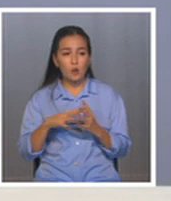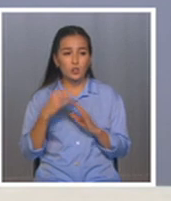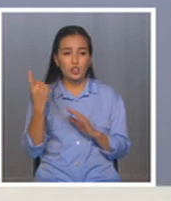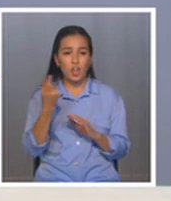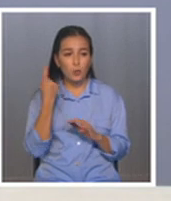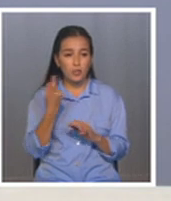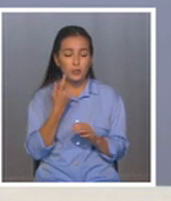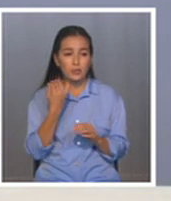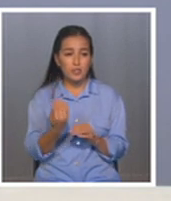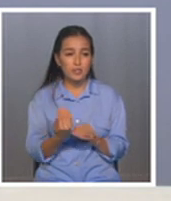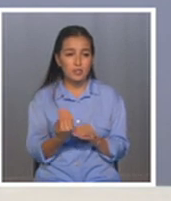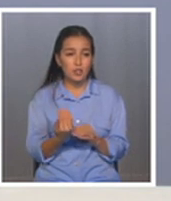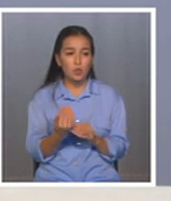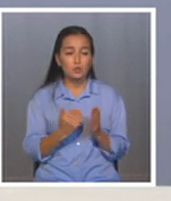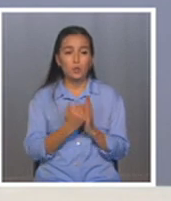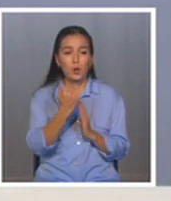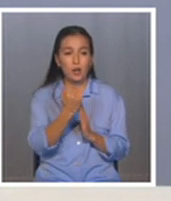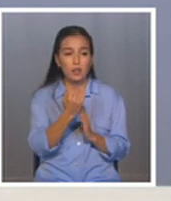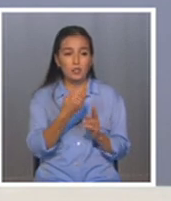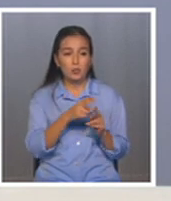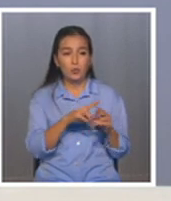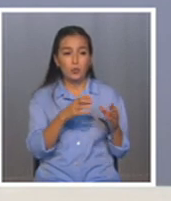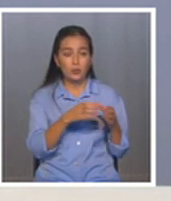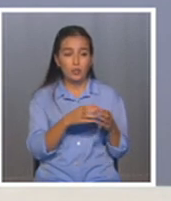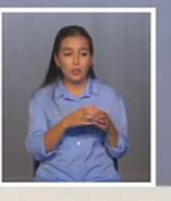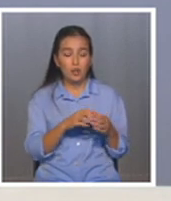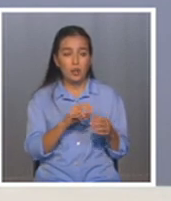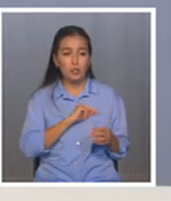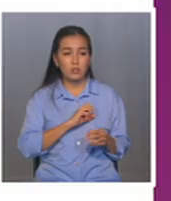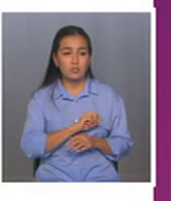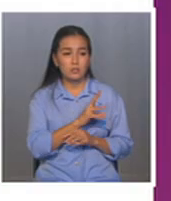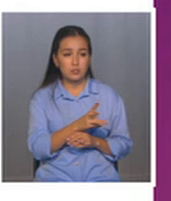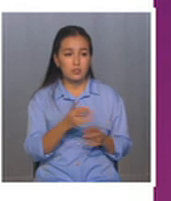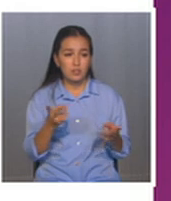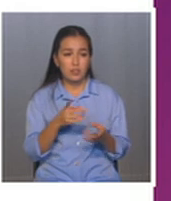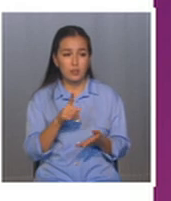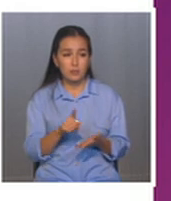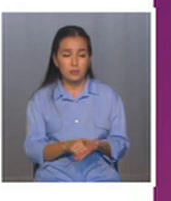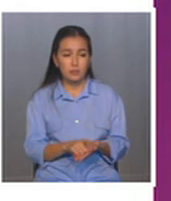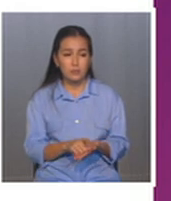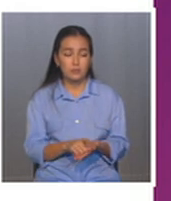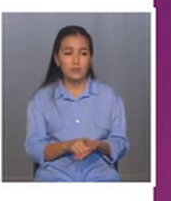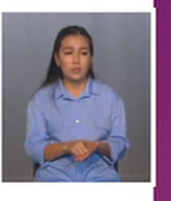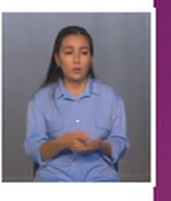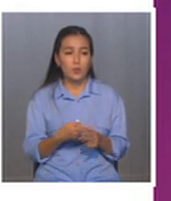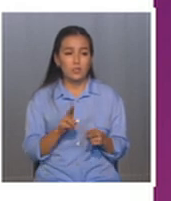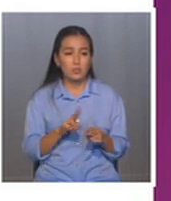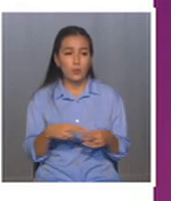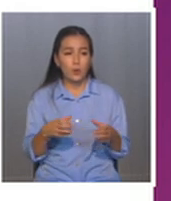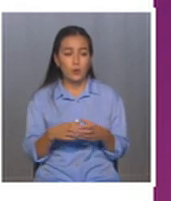қолөнершілер мен шаруалар жоғарғы тап өкілдеріне қызмет етуі қажет болды. Осы қоғамда өмір